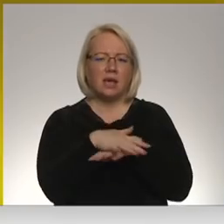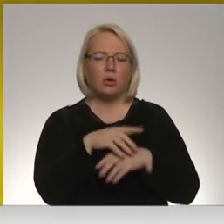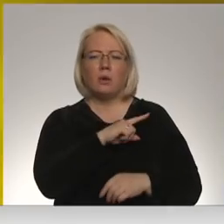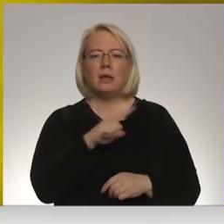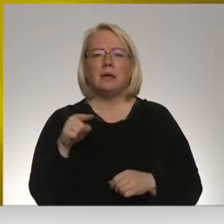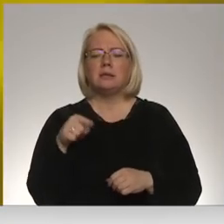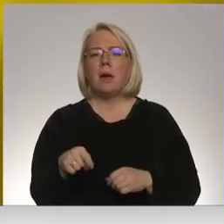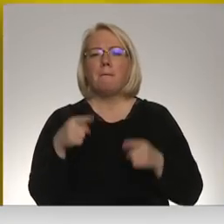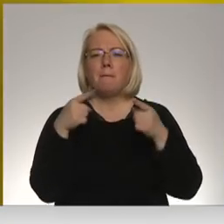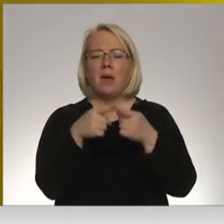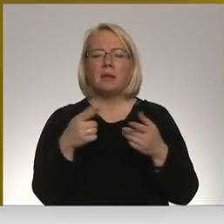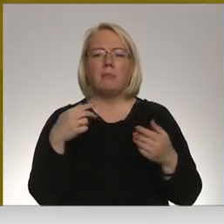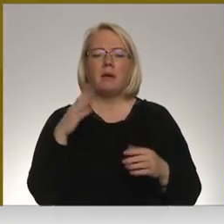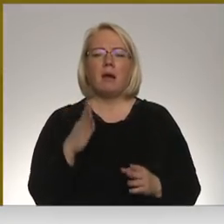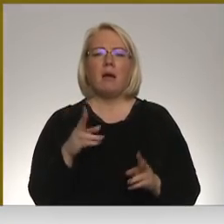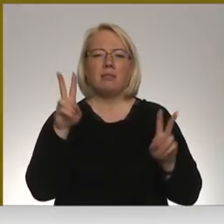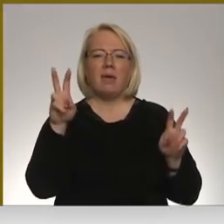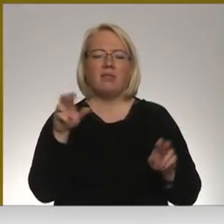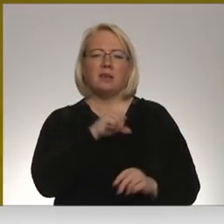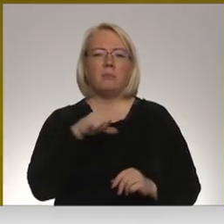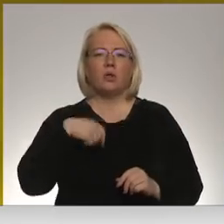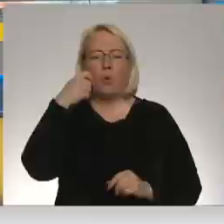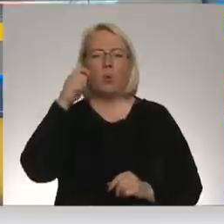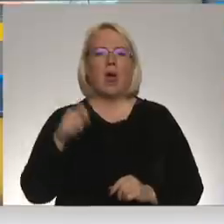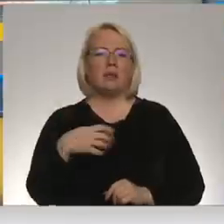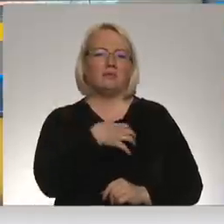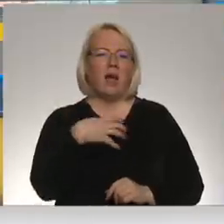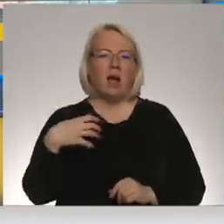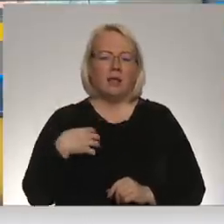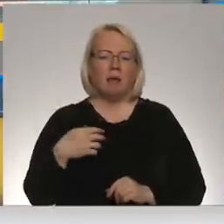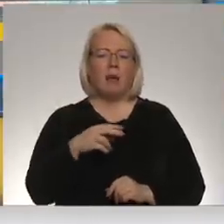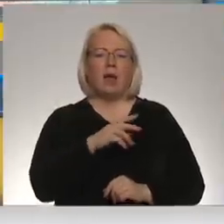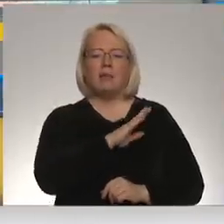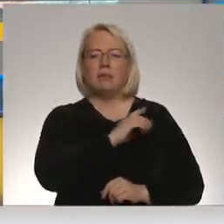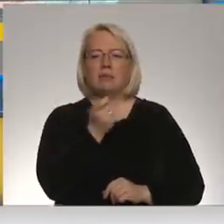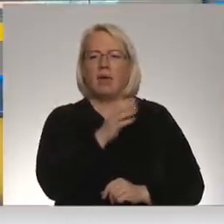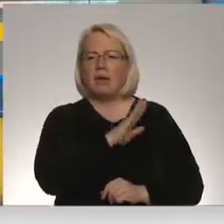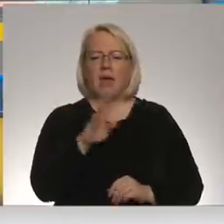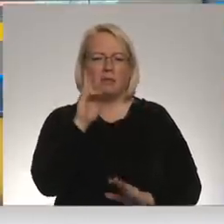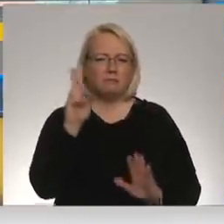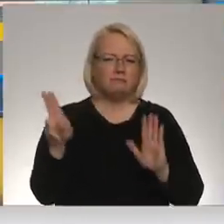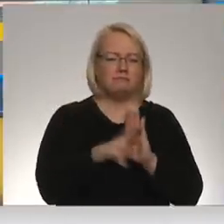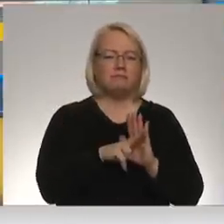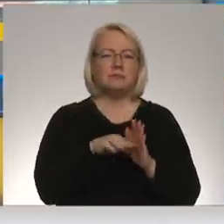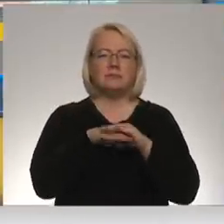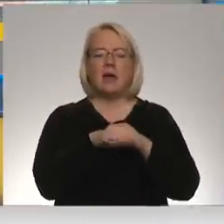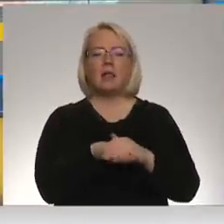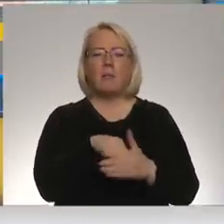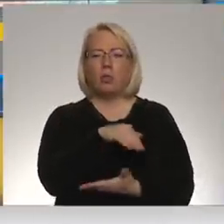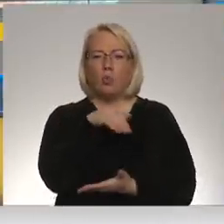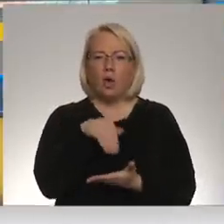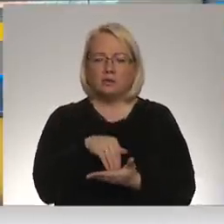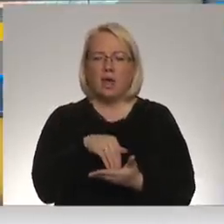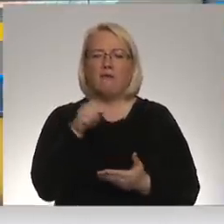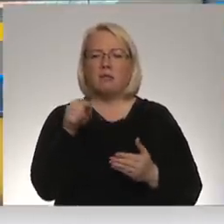kā to ir definējusi pati Ukrainas valdība, proti nekādā gadījumā nepiekāpties, saglabāt savu nostāju, vai tas varētu